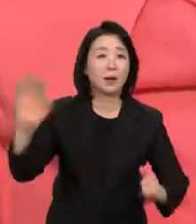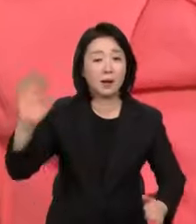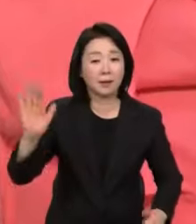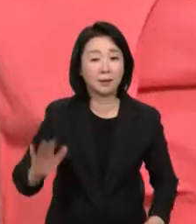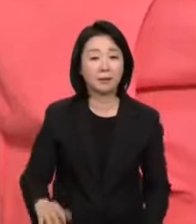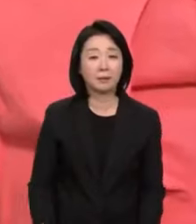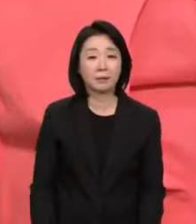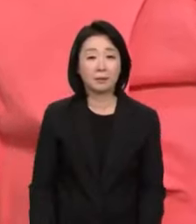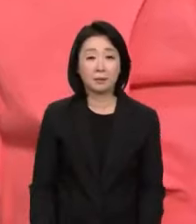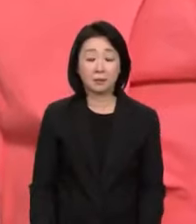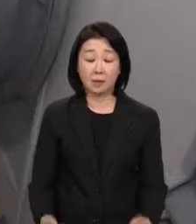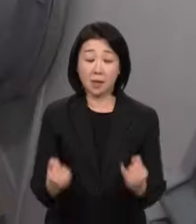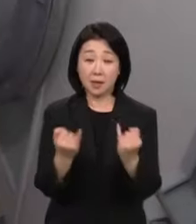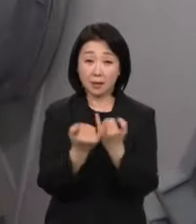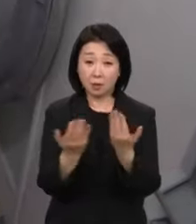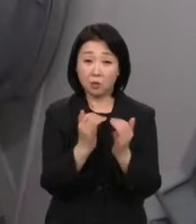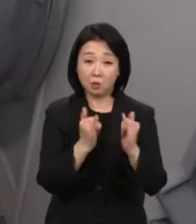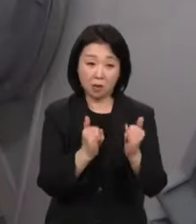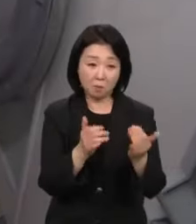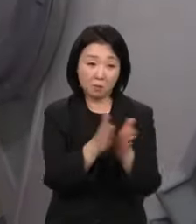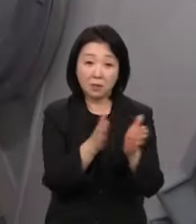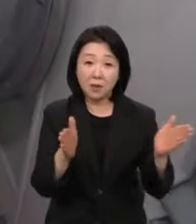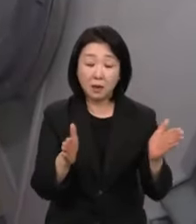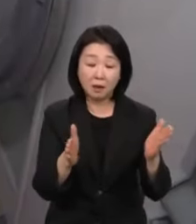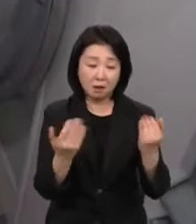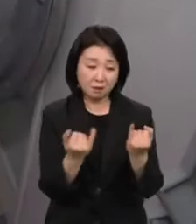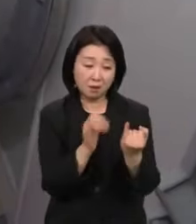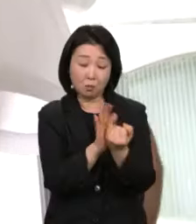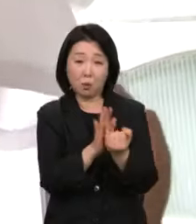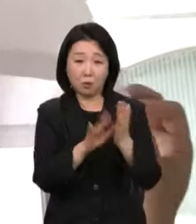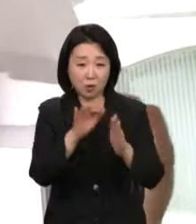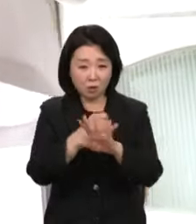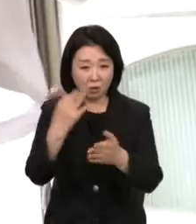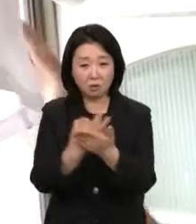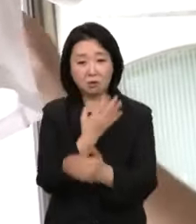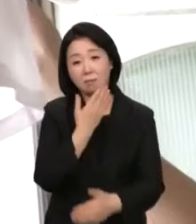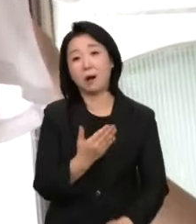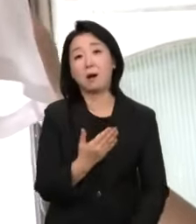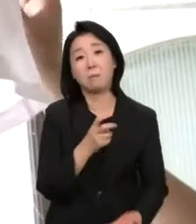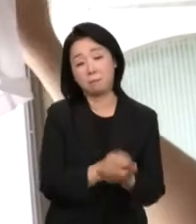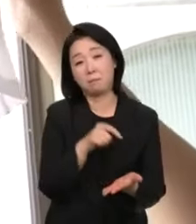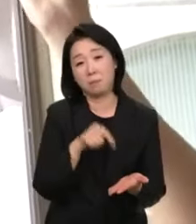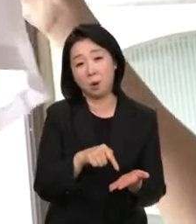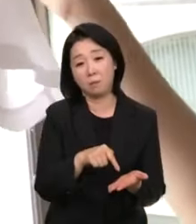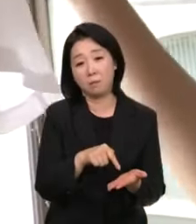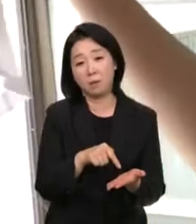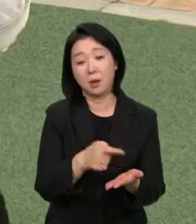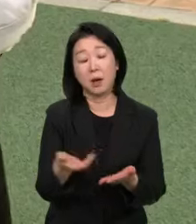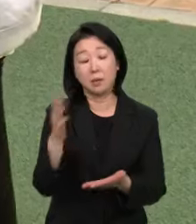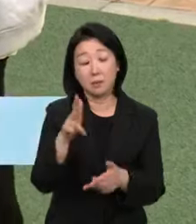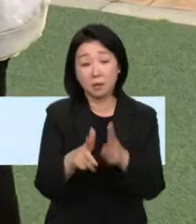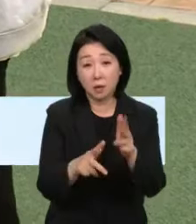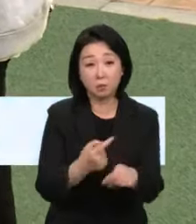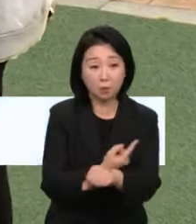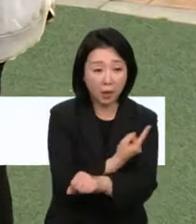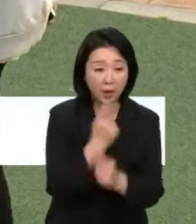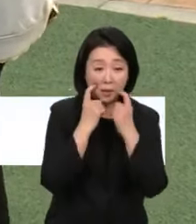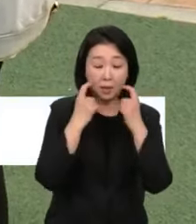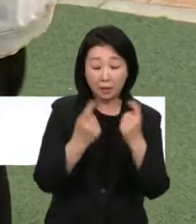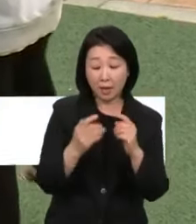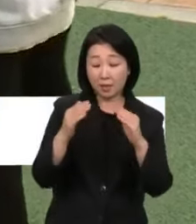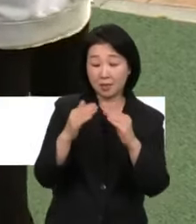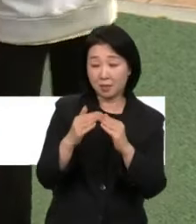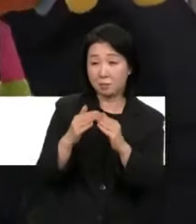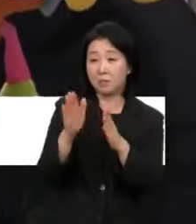가사 근로자법이 시행되면서 가사 도우미도 최저임금을 받을 수 있게 됐습니다. 다만 사업주 외에 개인 가정이